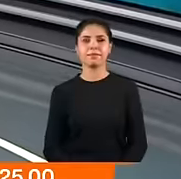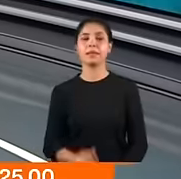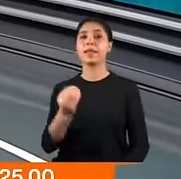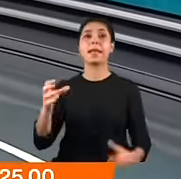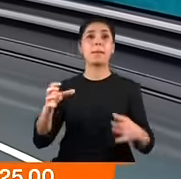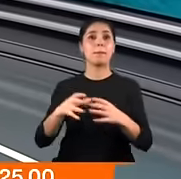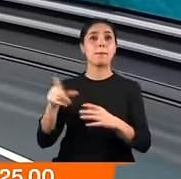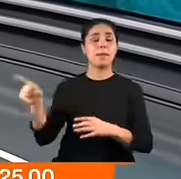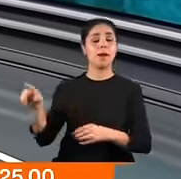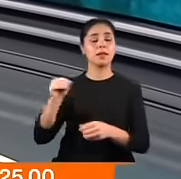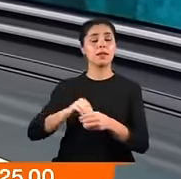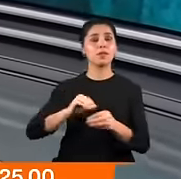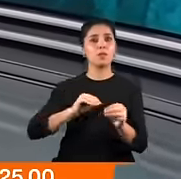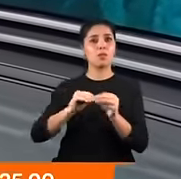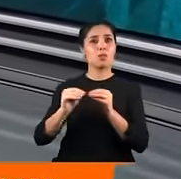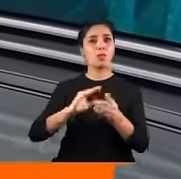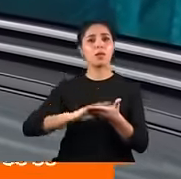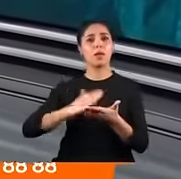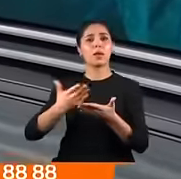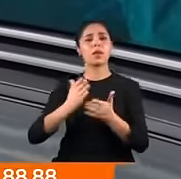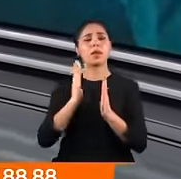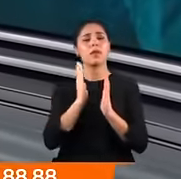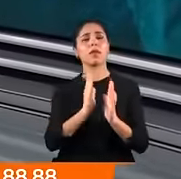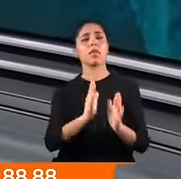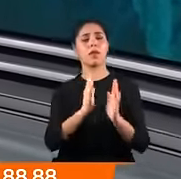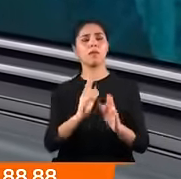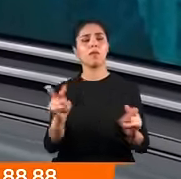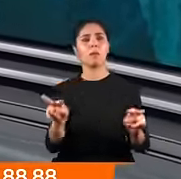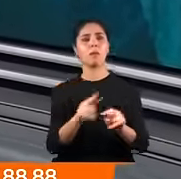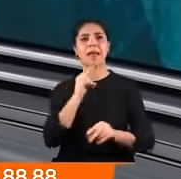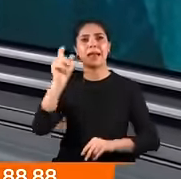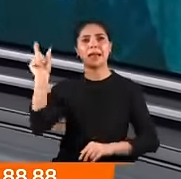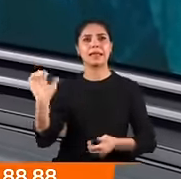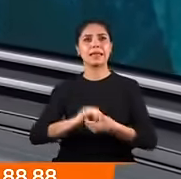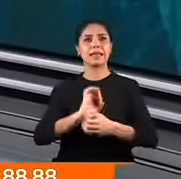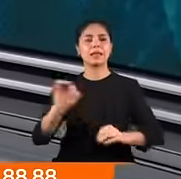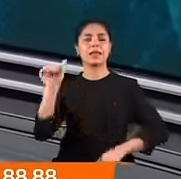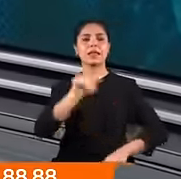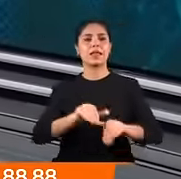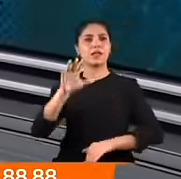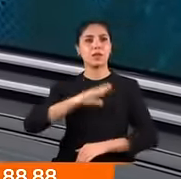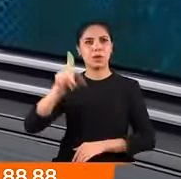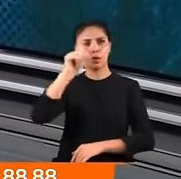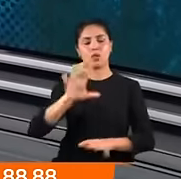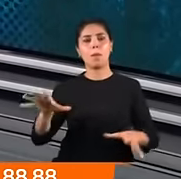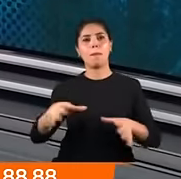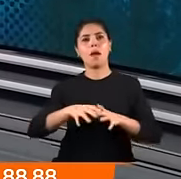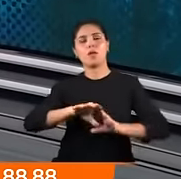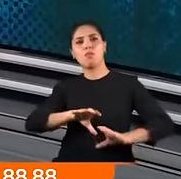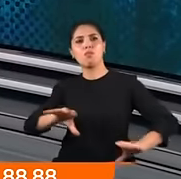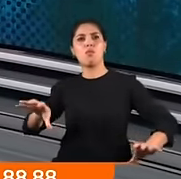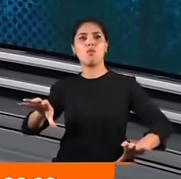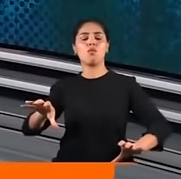İYİ Parti içinde krizlerin, istifaların ardı arkası kesilmiyor. Akşener'in ittifaksız seçim ısrarı partiyi bölünmenin eşiğine getirdi. İddiaya